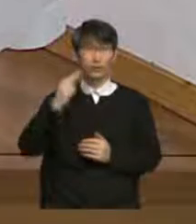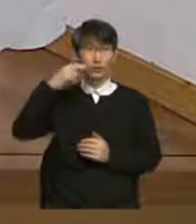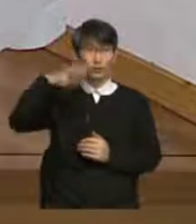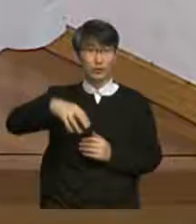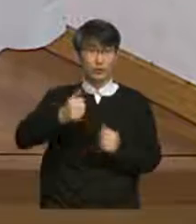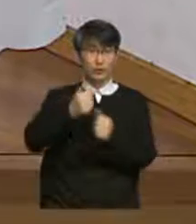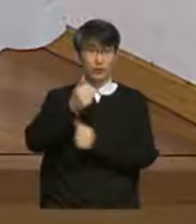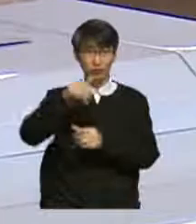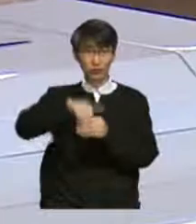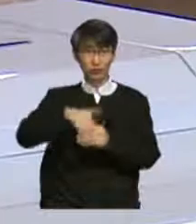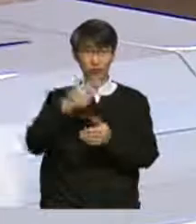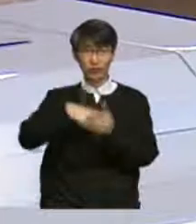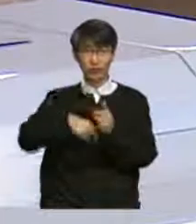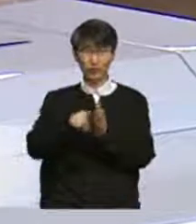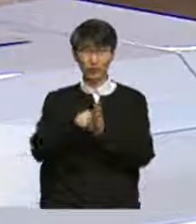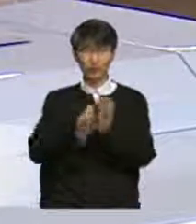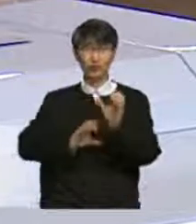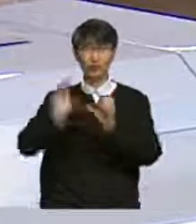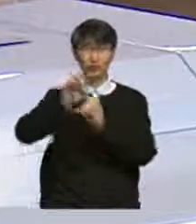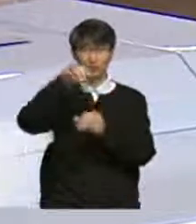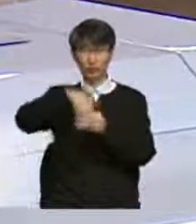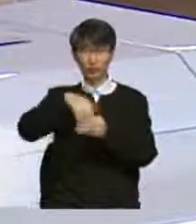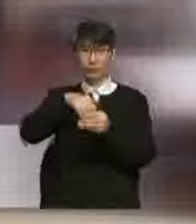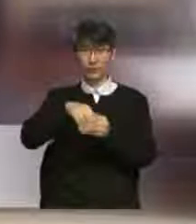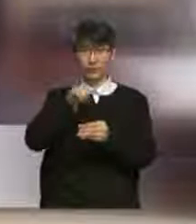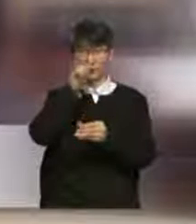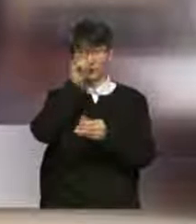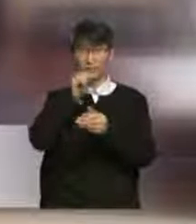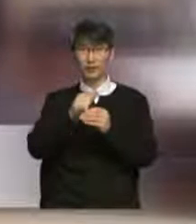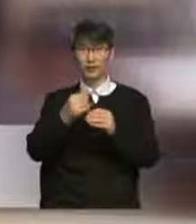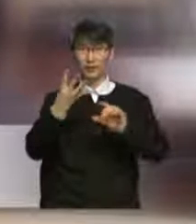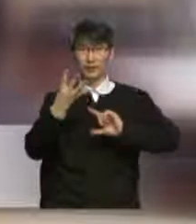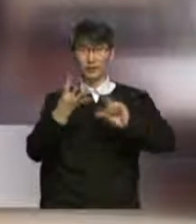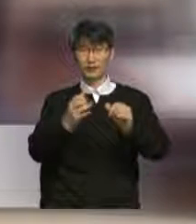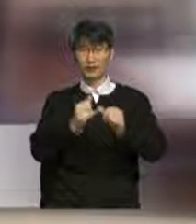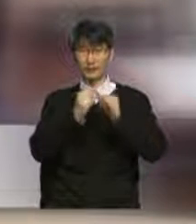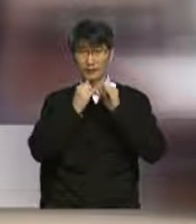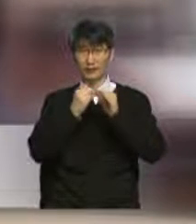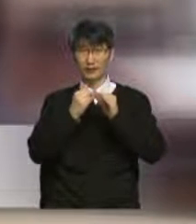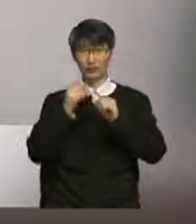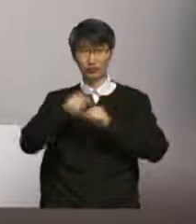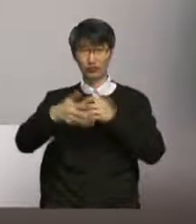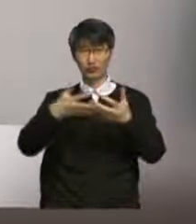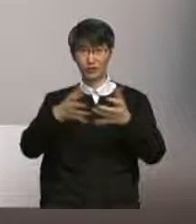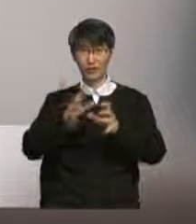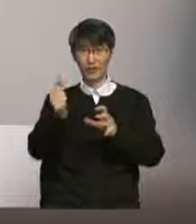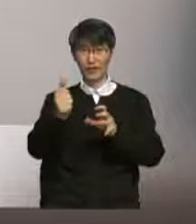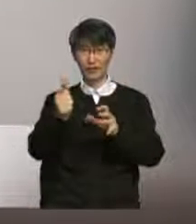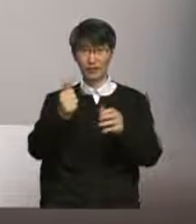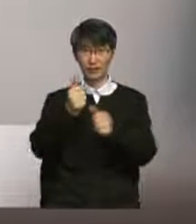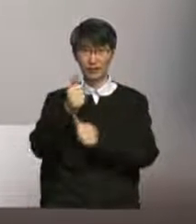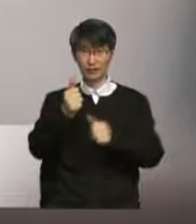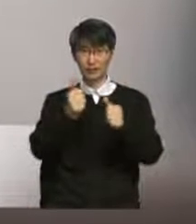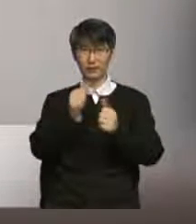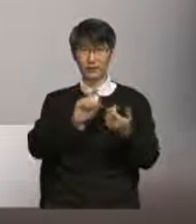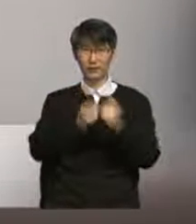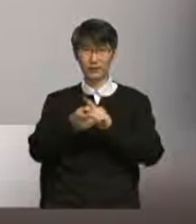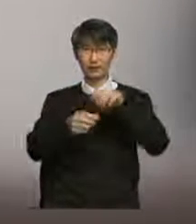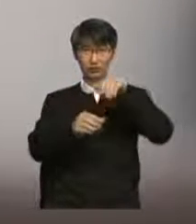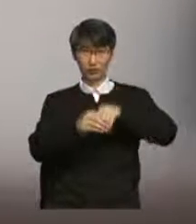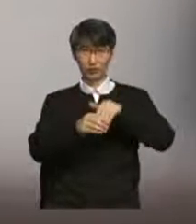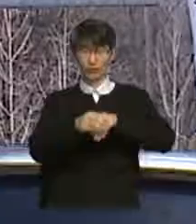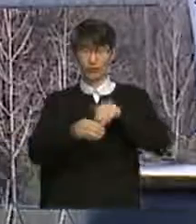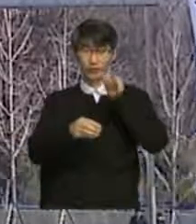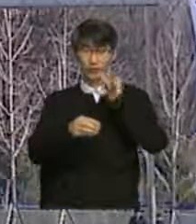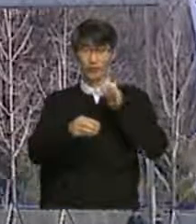송파구에서 구의원 선출을 위한 보궐선거가 열립니다. 지난 4일 숨진 더불어민주당 소속 A 구의원의 빈자리를 채우기 위한